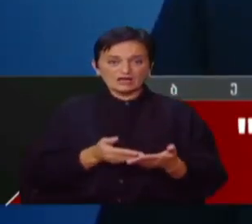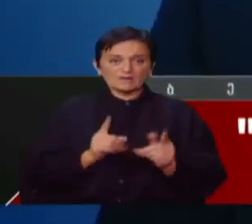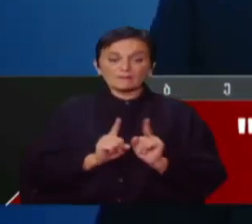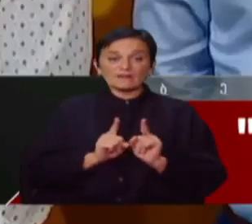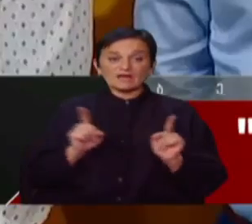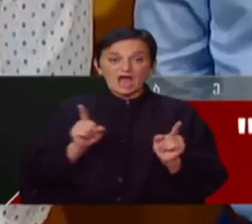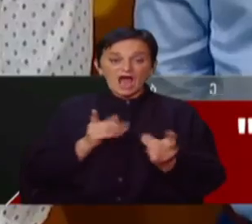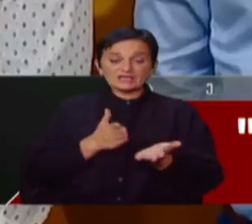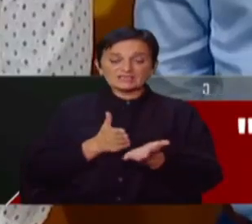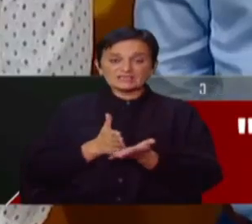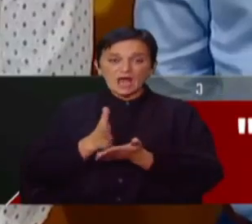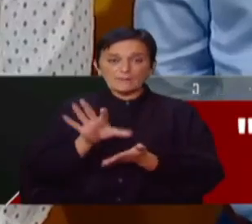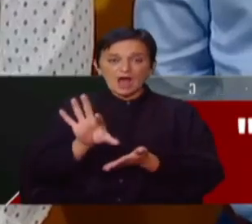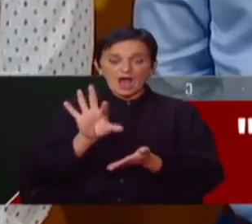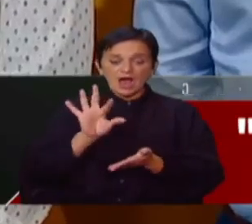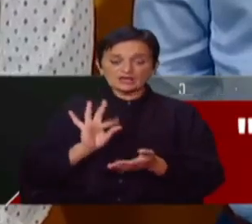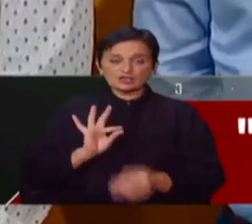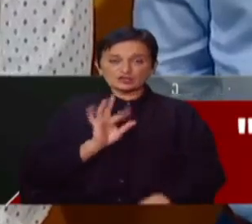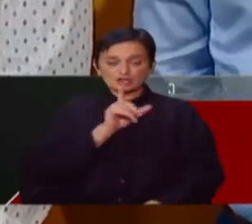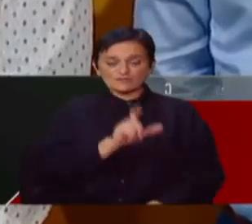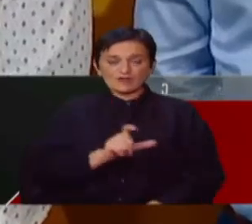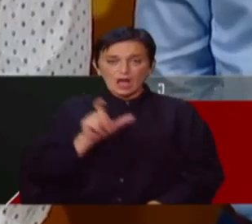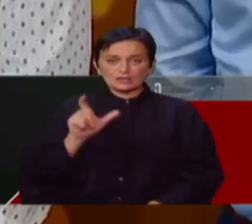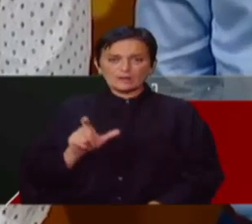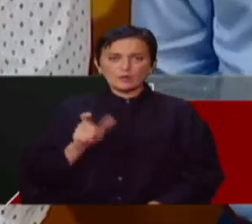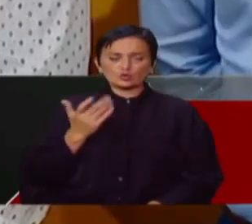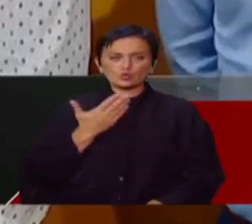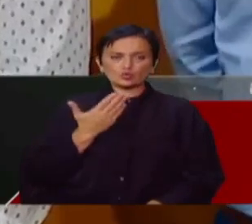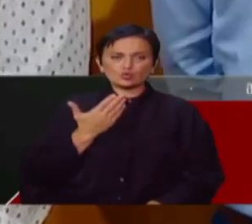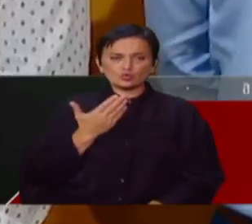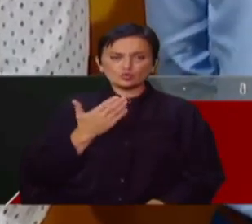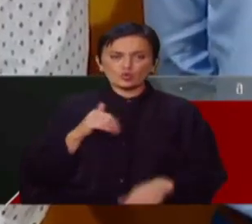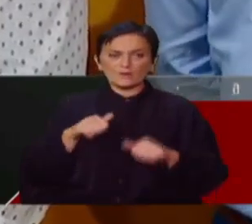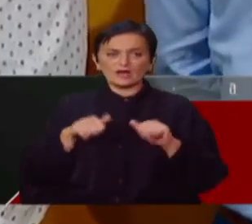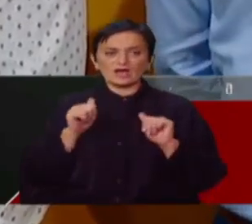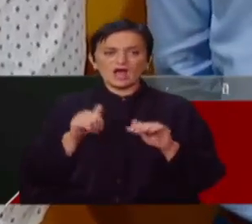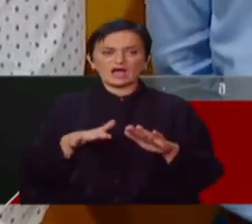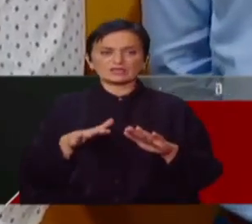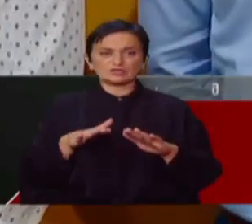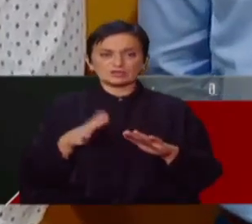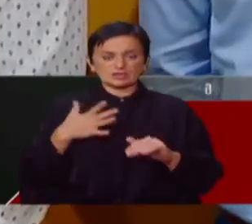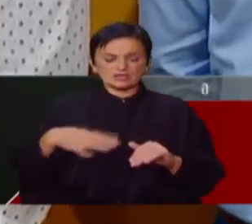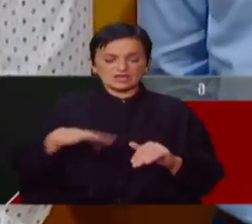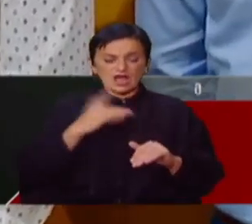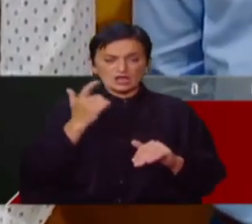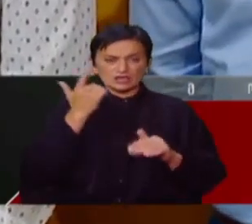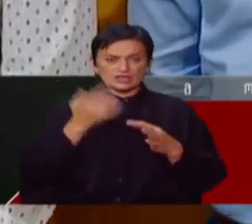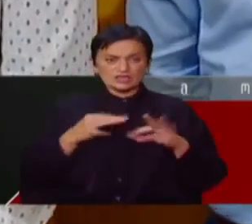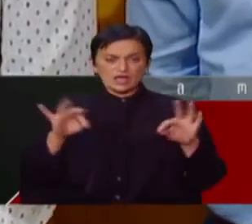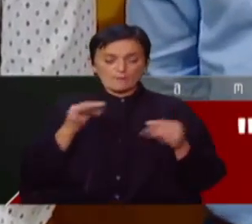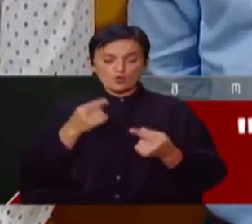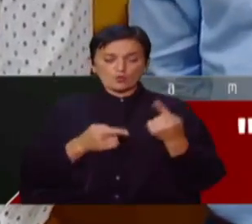განსაკუთრებულ სამიზნედ არჩიეს ის ადამიანები, რომლებმაც გადაწყვიტეს ქვეყნის დემოკრატიისთვის